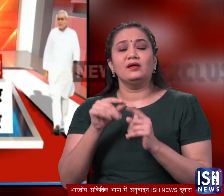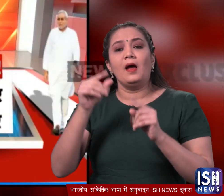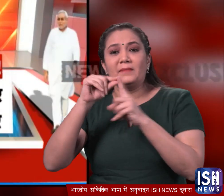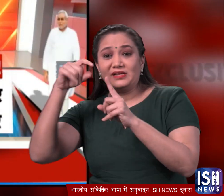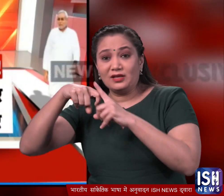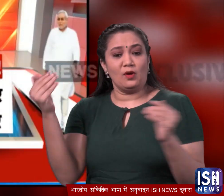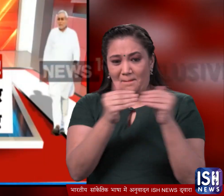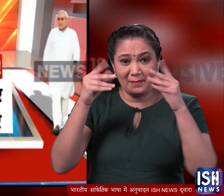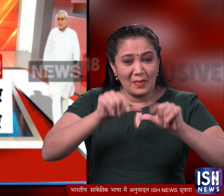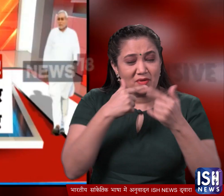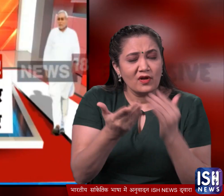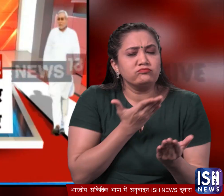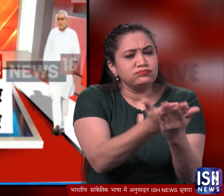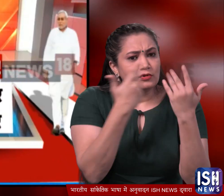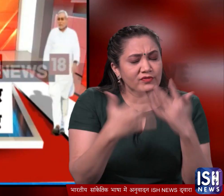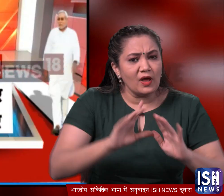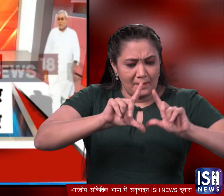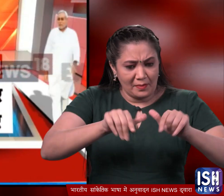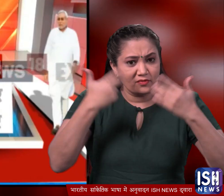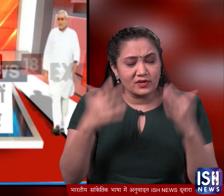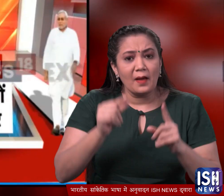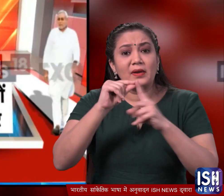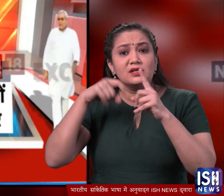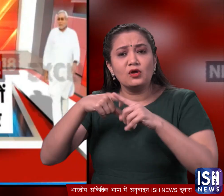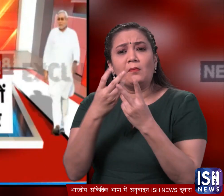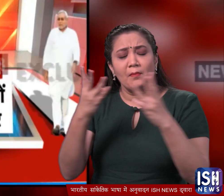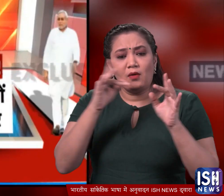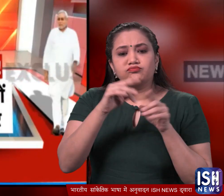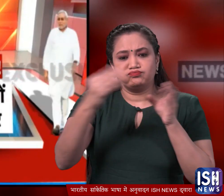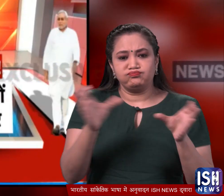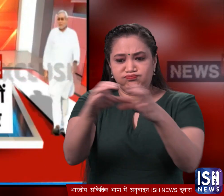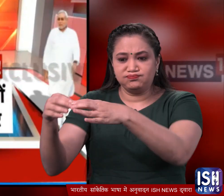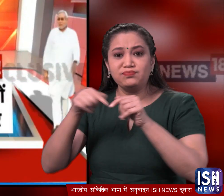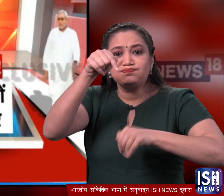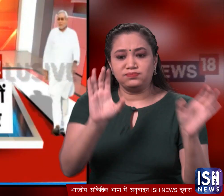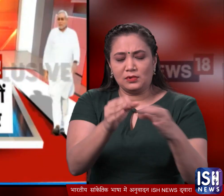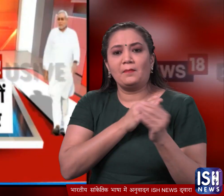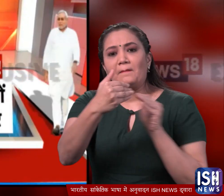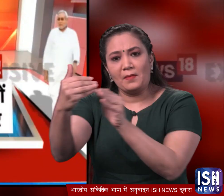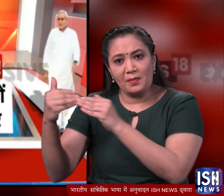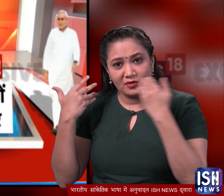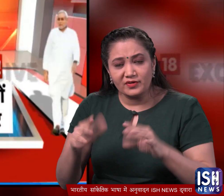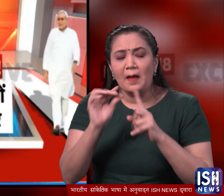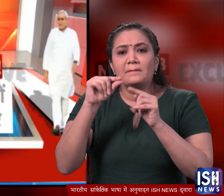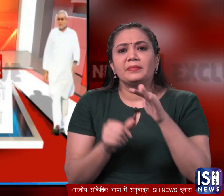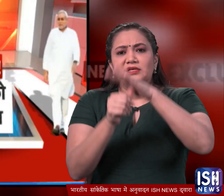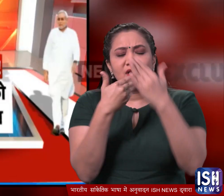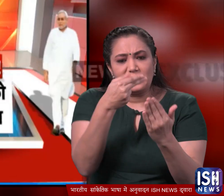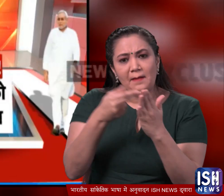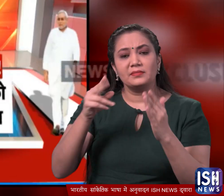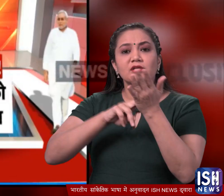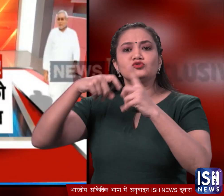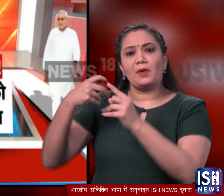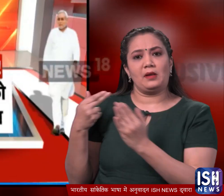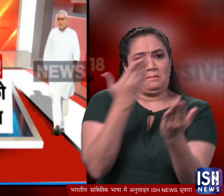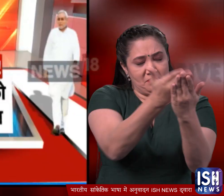प्रशांत किशोर ने उनके सामने यह प्रस्ताव रखा और इस बैठक के बाद प्रशांत किशोर ने कई दलों के नेताओं से भी मुलाकात की, जिनसे राष्ट्रपति पद के उम्मीदवार